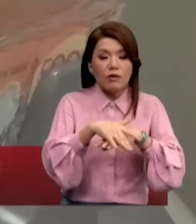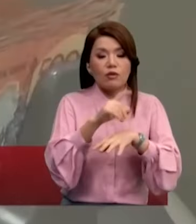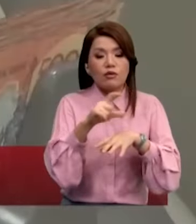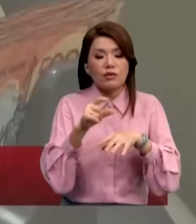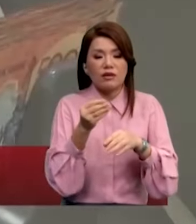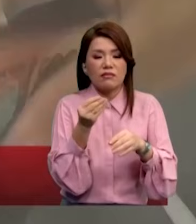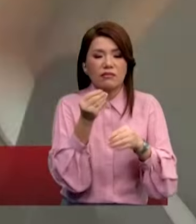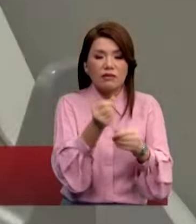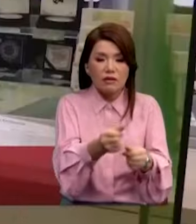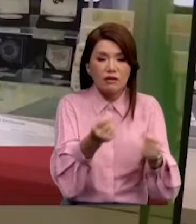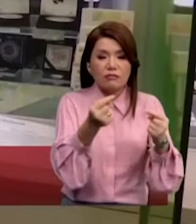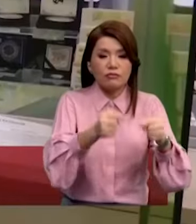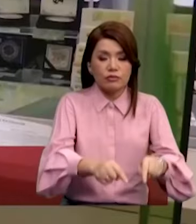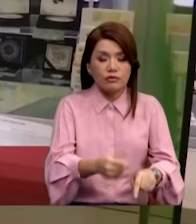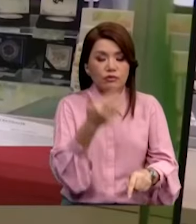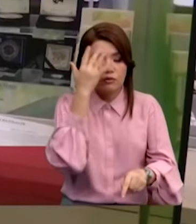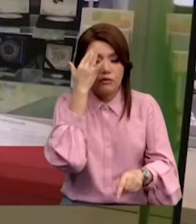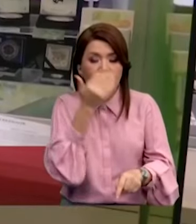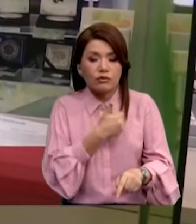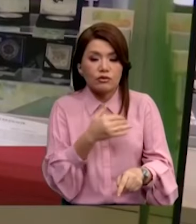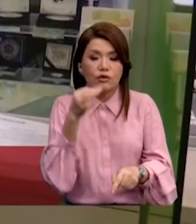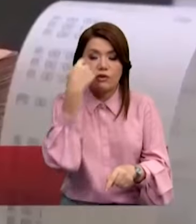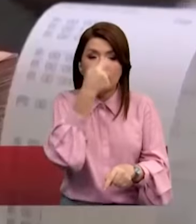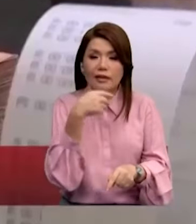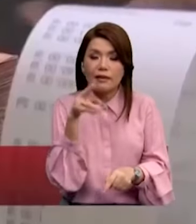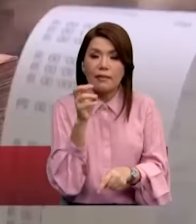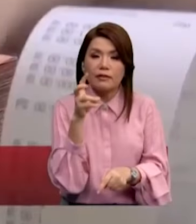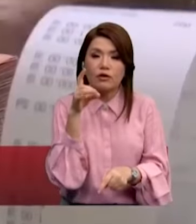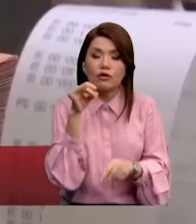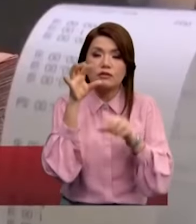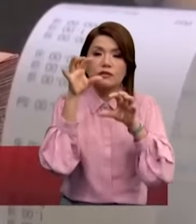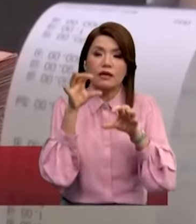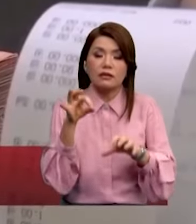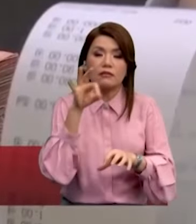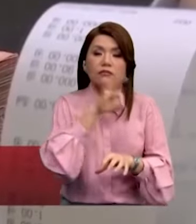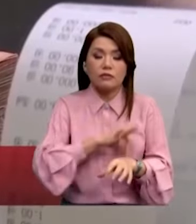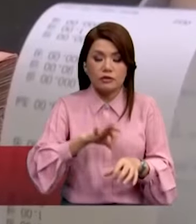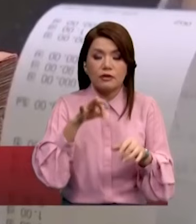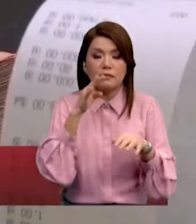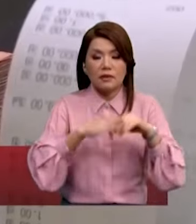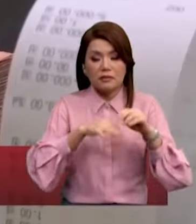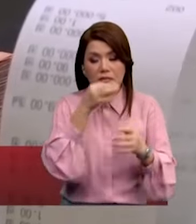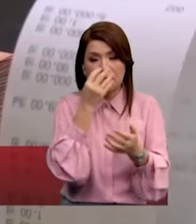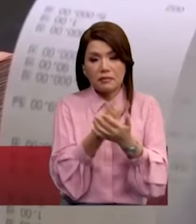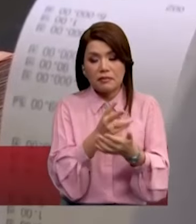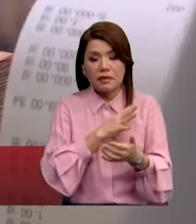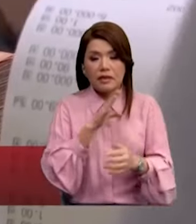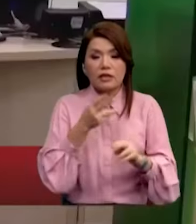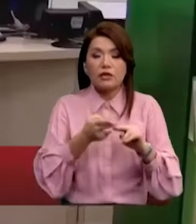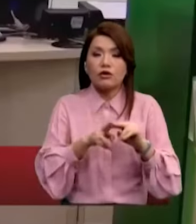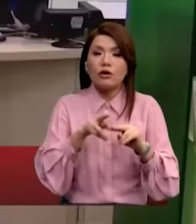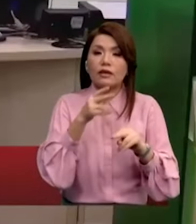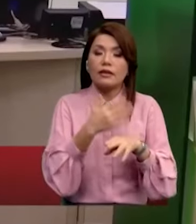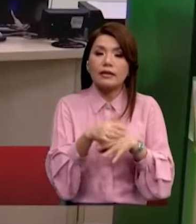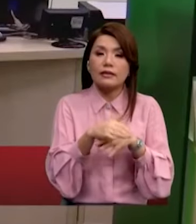қалайды. Мысалы, мұны жеке тұлғалардың банкроттығы туралы заңды қолдану тәжірибесі анық көрсетті. Өйткені бұл ереже несие берушілер үшін